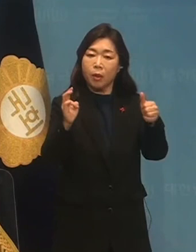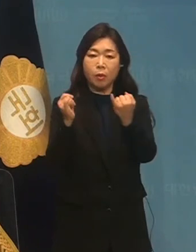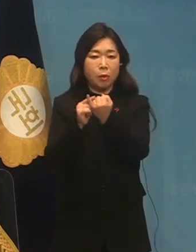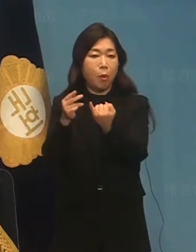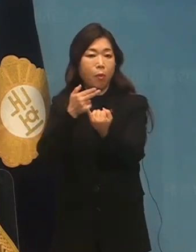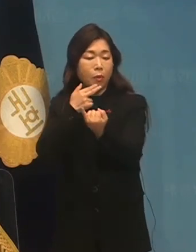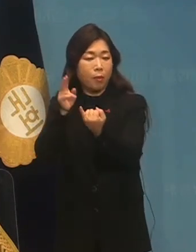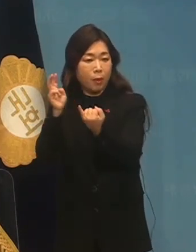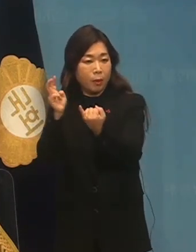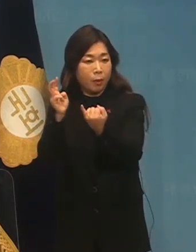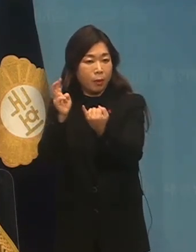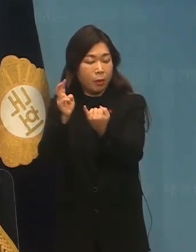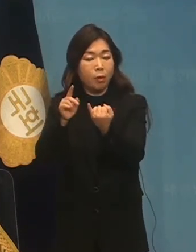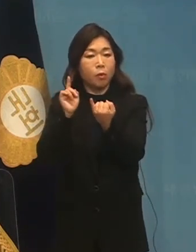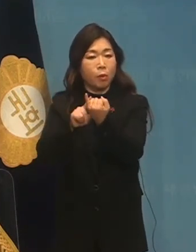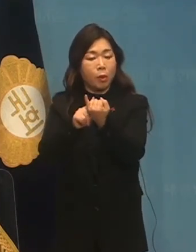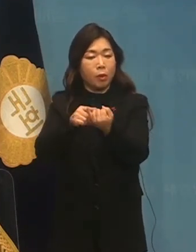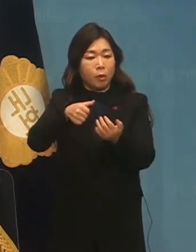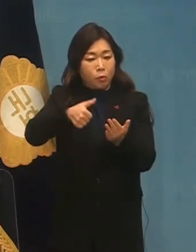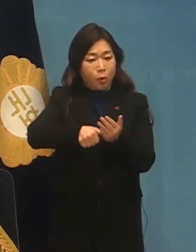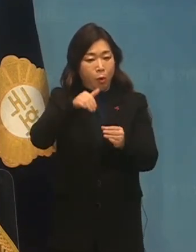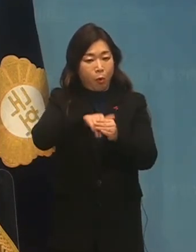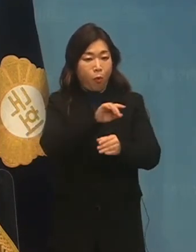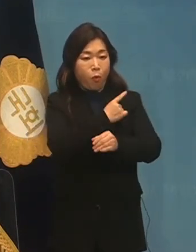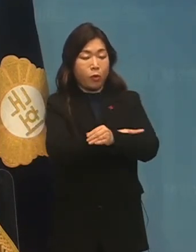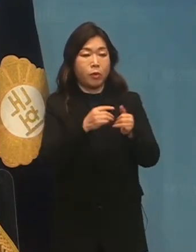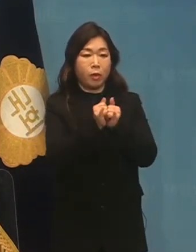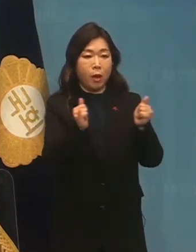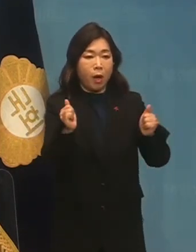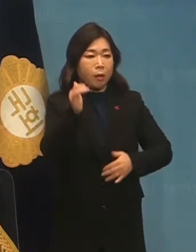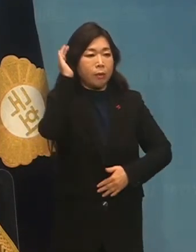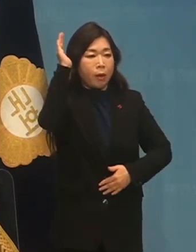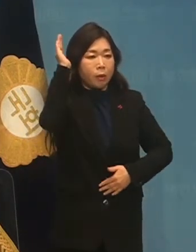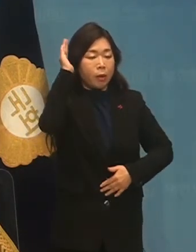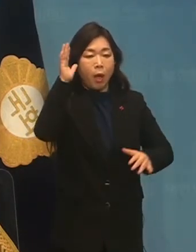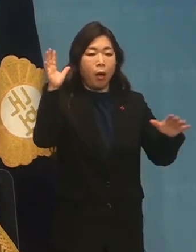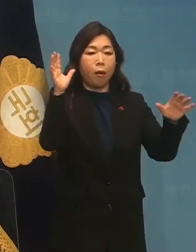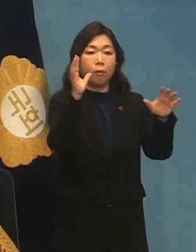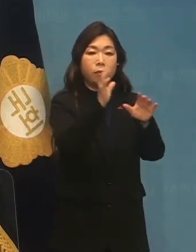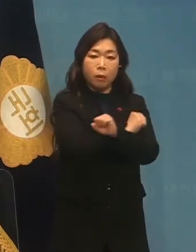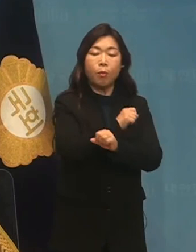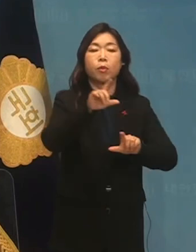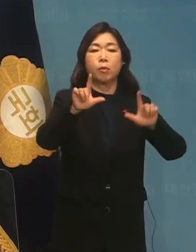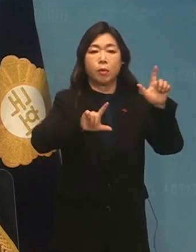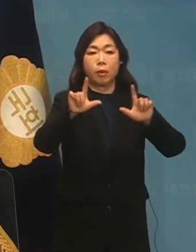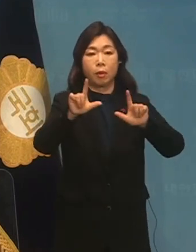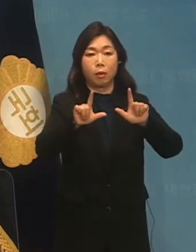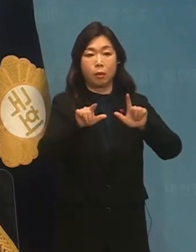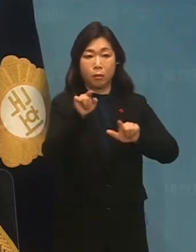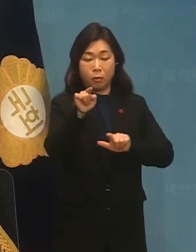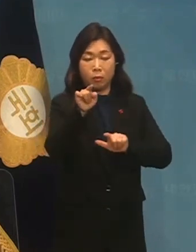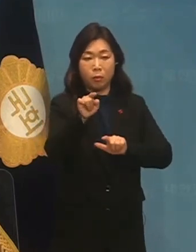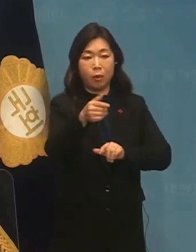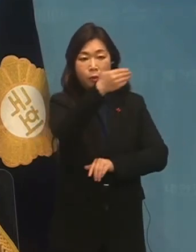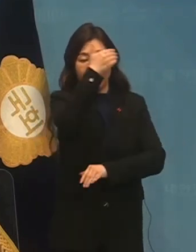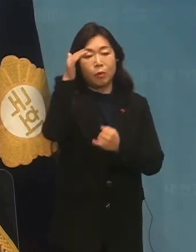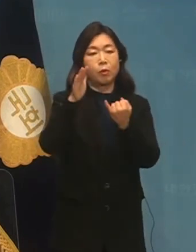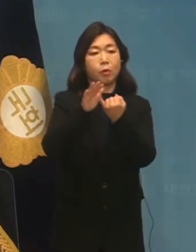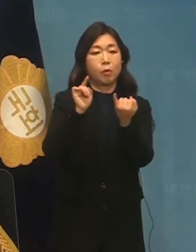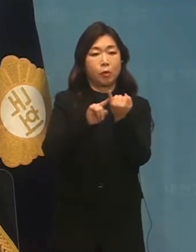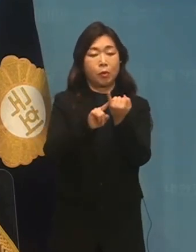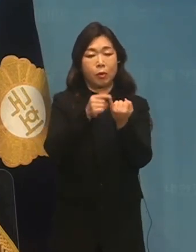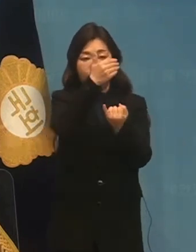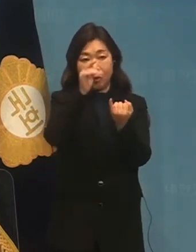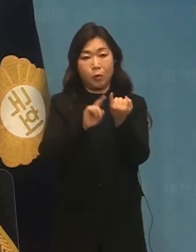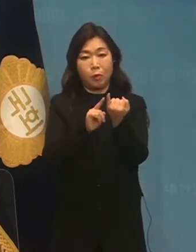청년 여성 유권자의 목소리는 대선 공간에서 사라지고 있습니다. 이는 청년 여성이 겪는